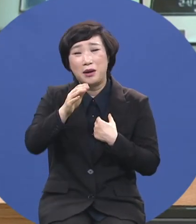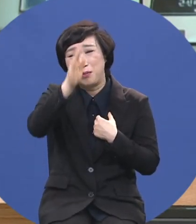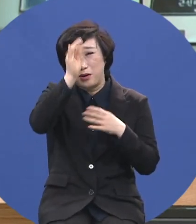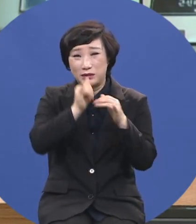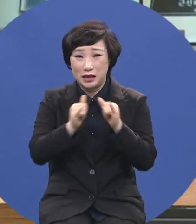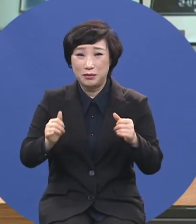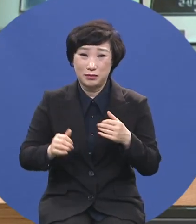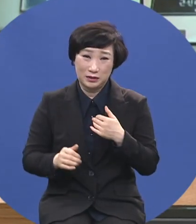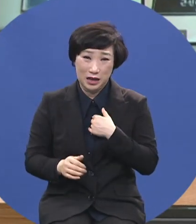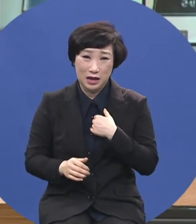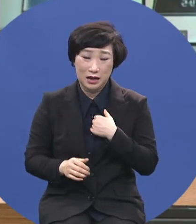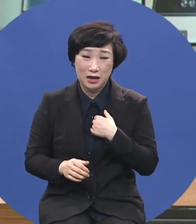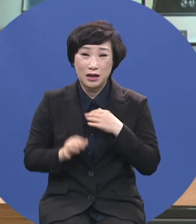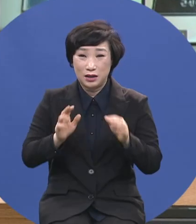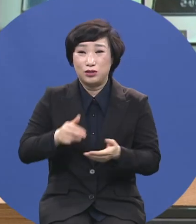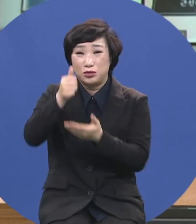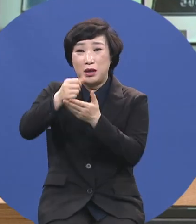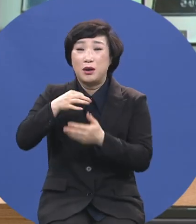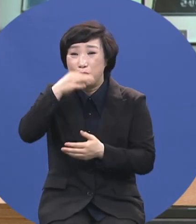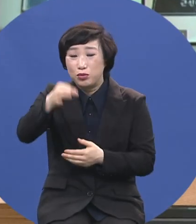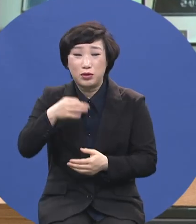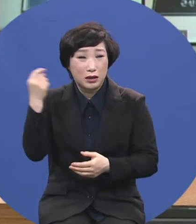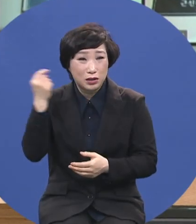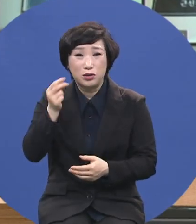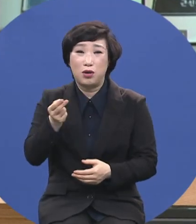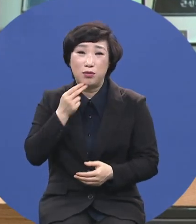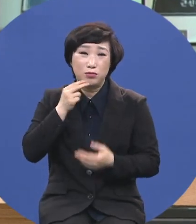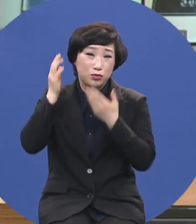자요, 주님의 목소리가 들리지 않는